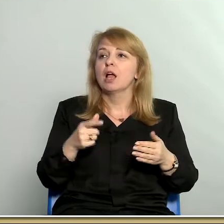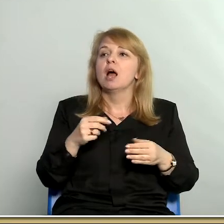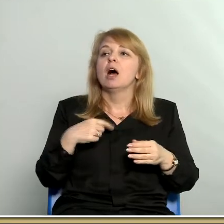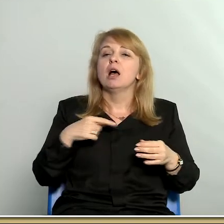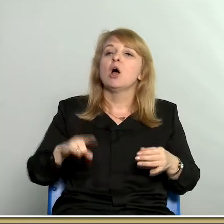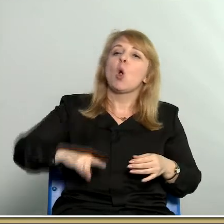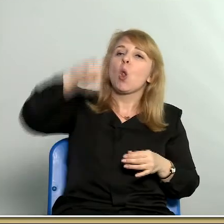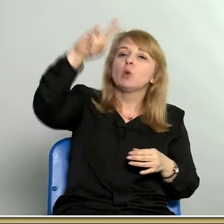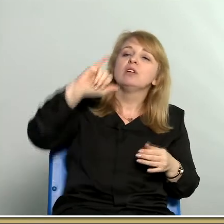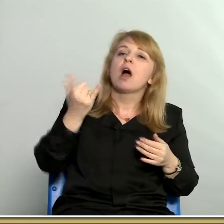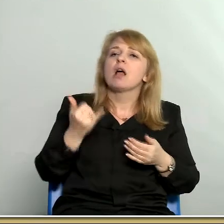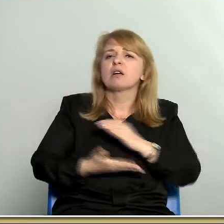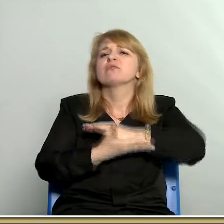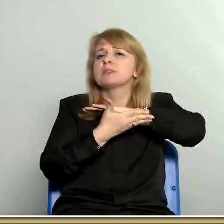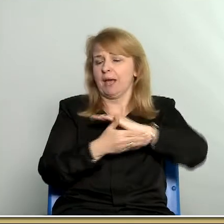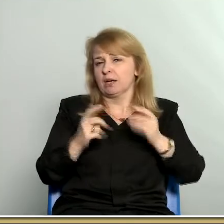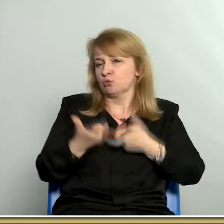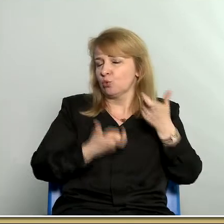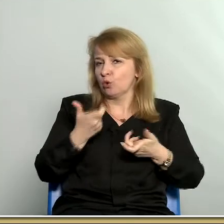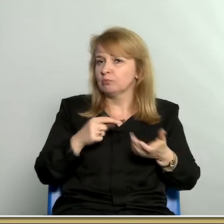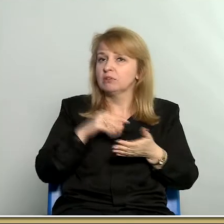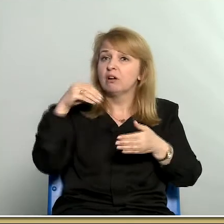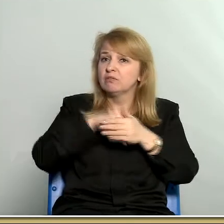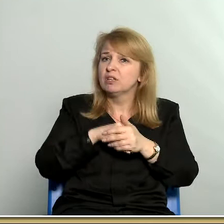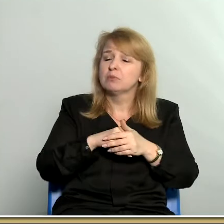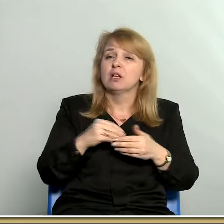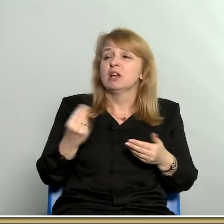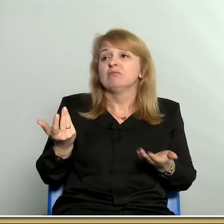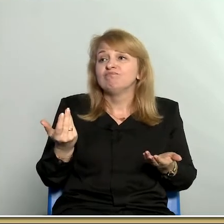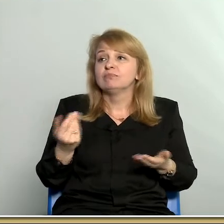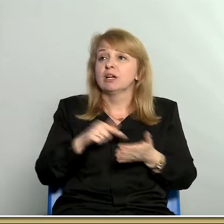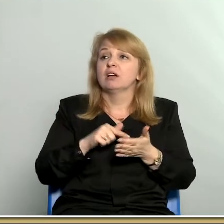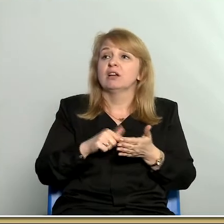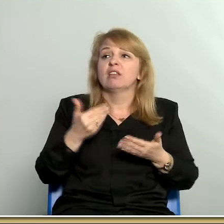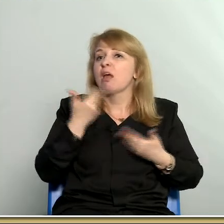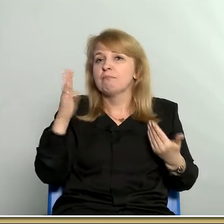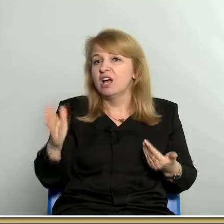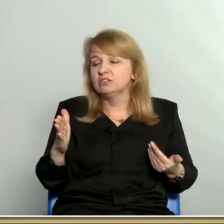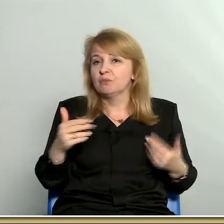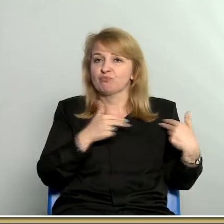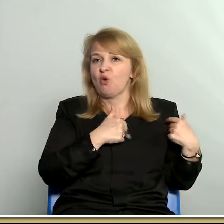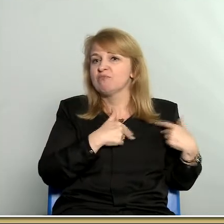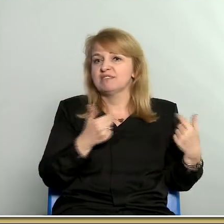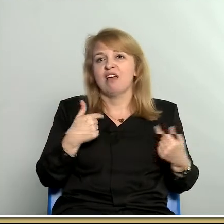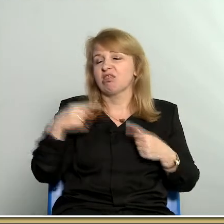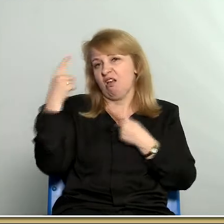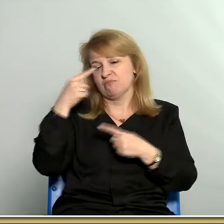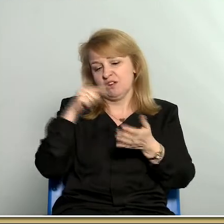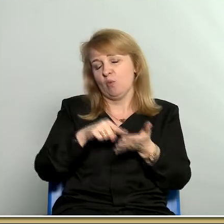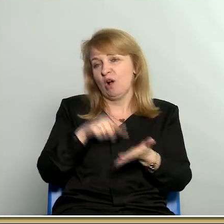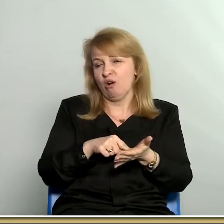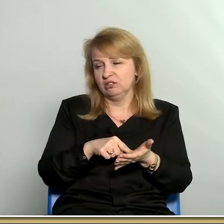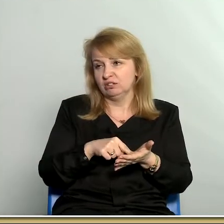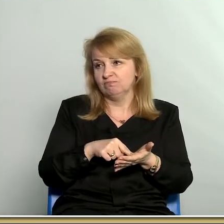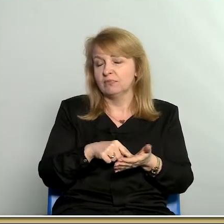wsparcie lotnisk dedykowane, które mieliśmy w tej perspektywie, nie nastąpi. Komisja nie przewidziała takiego wsparcia. Można